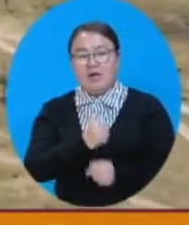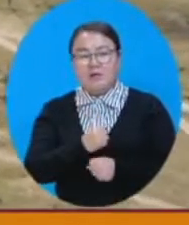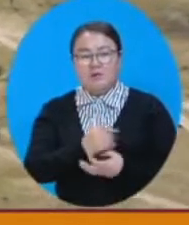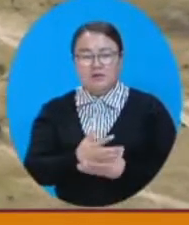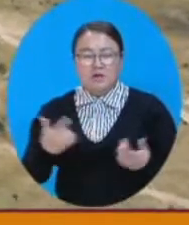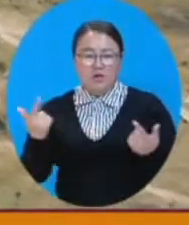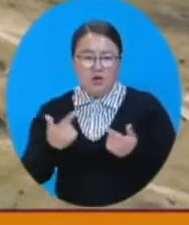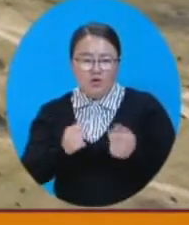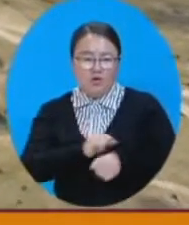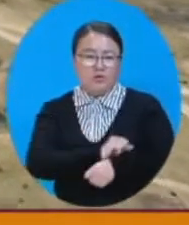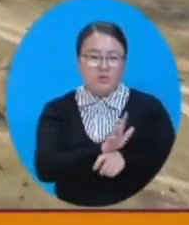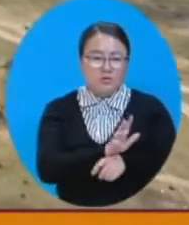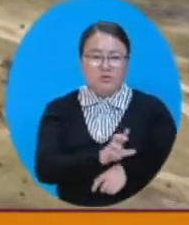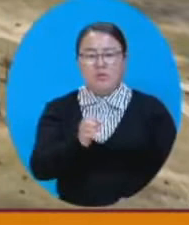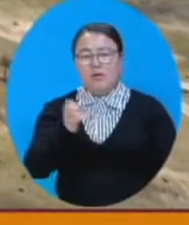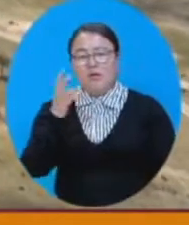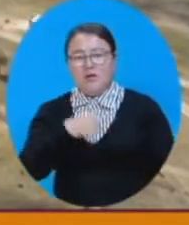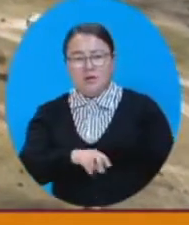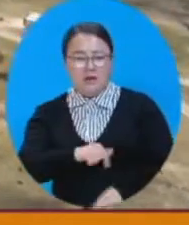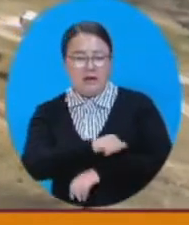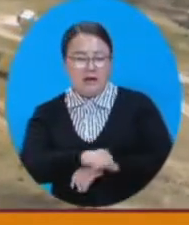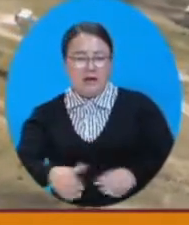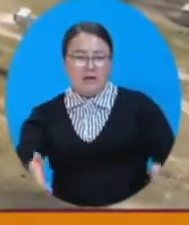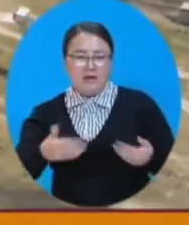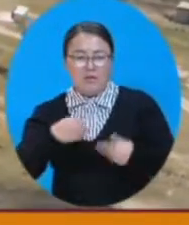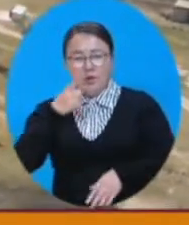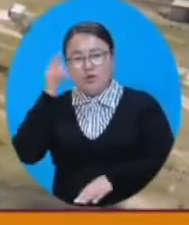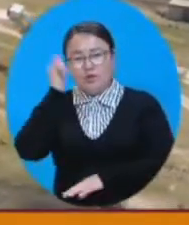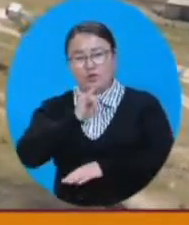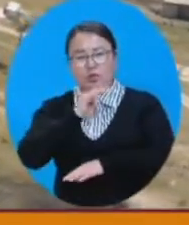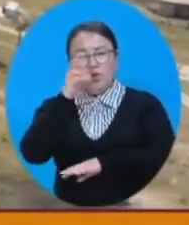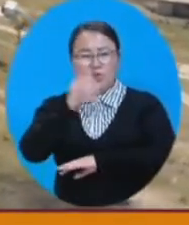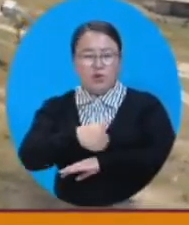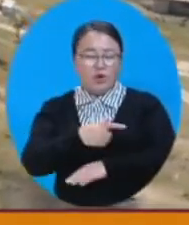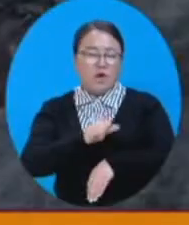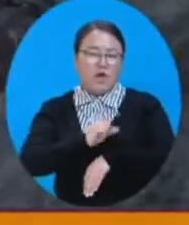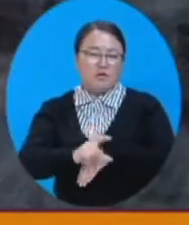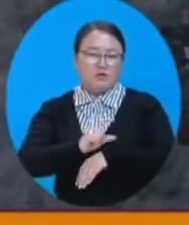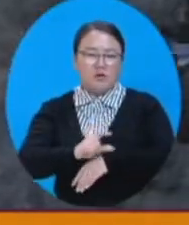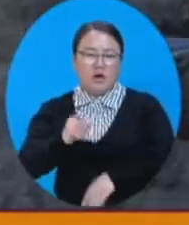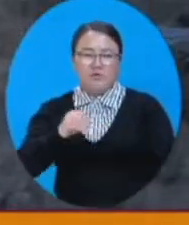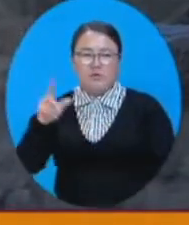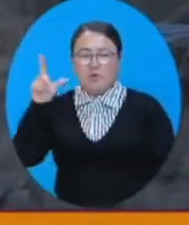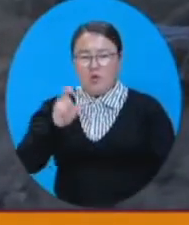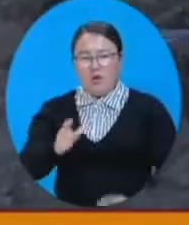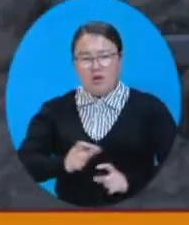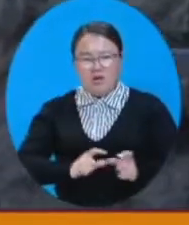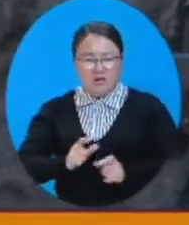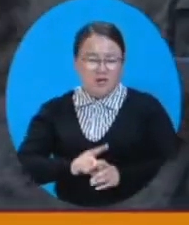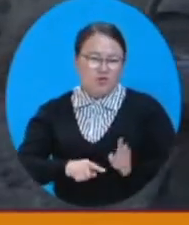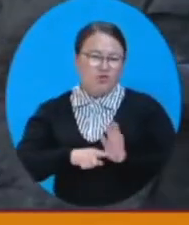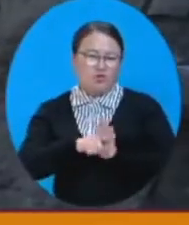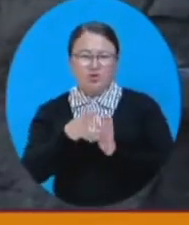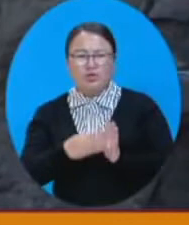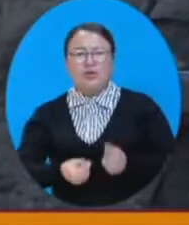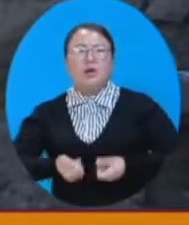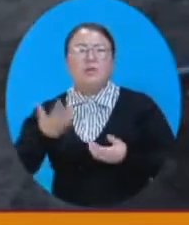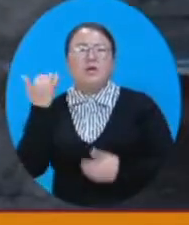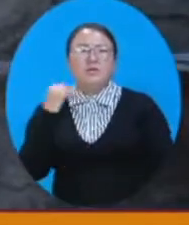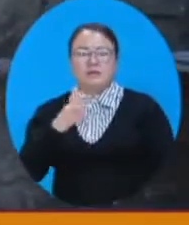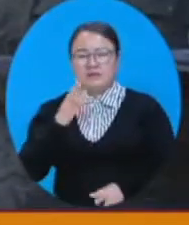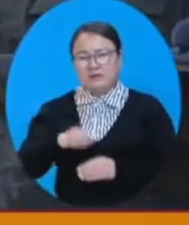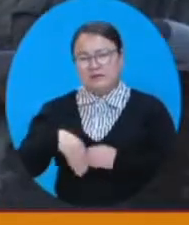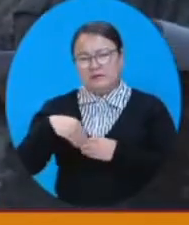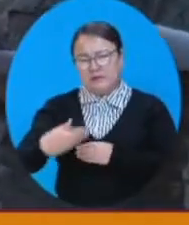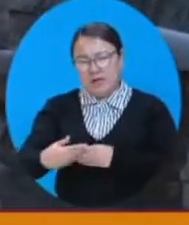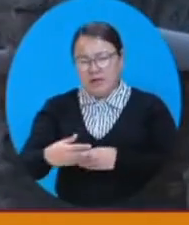Цар тахал дайны нөхцөл байдлаас шалтгаалan хил гал хаагдаж манай улсын уул уурхайн экспортын хэмжээ буурч эдийн засагт сүргээр нөлөөлж эхэлсэн. Тэгвэл